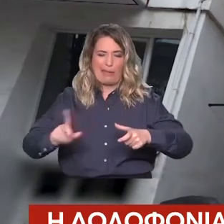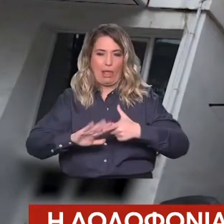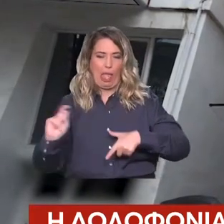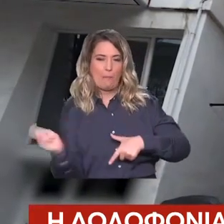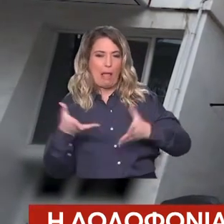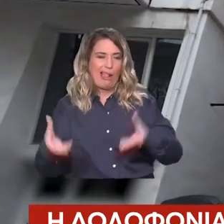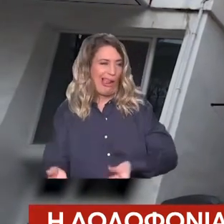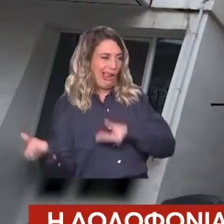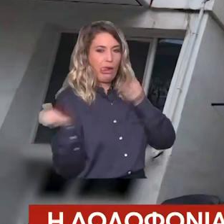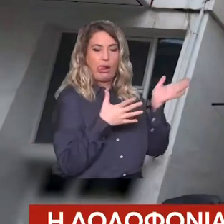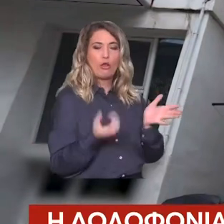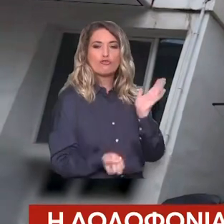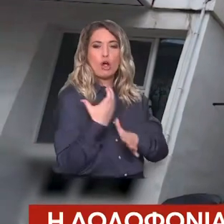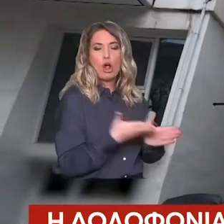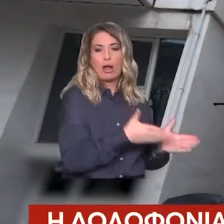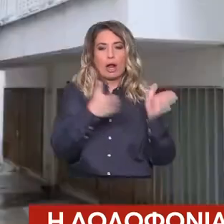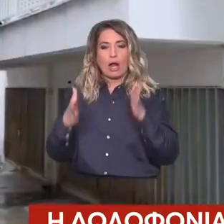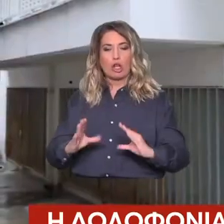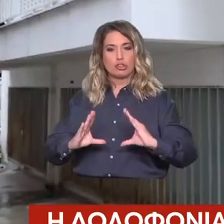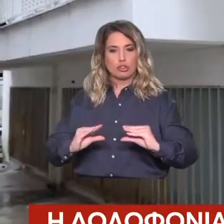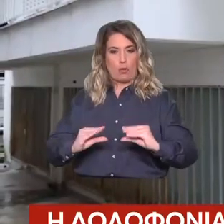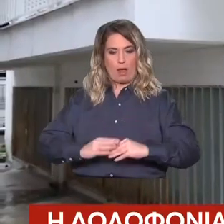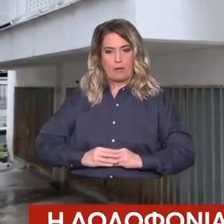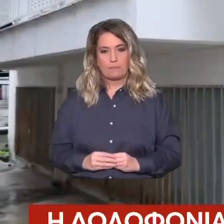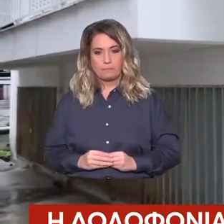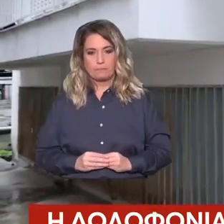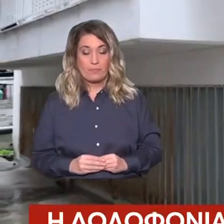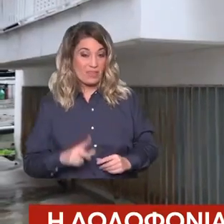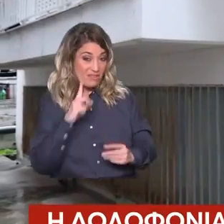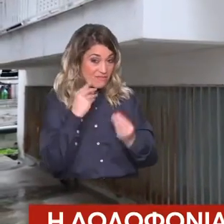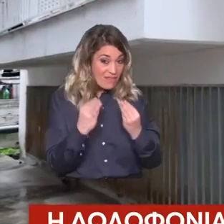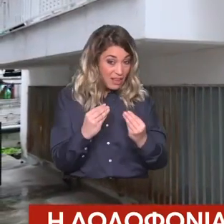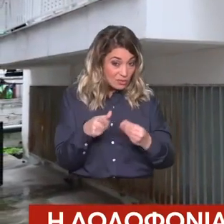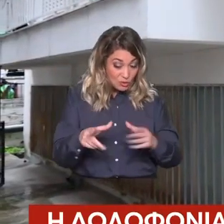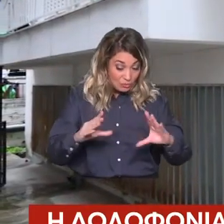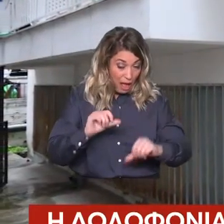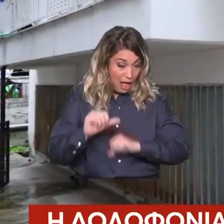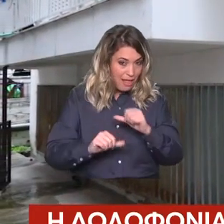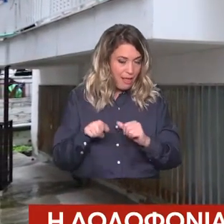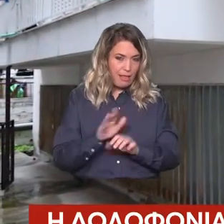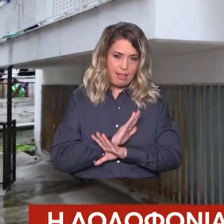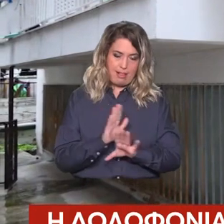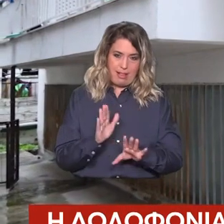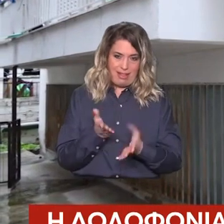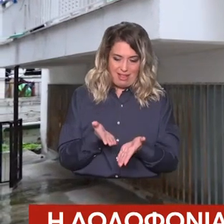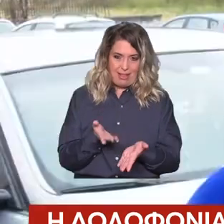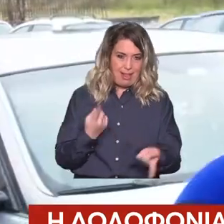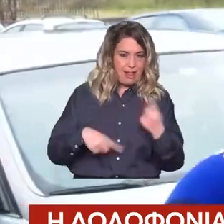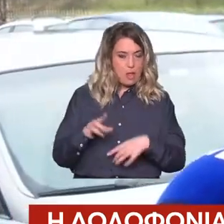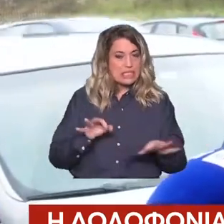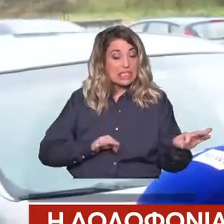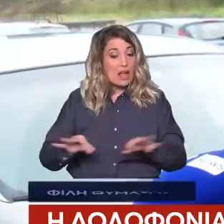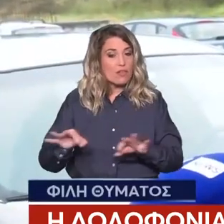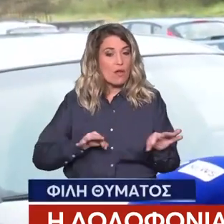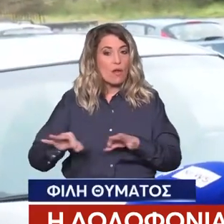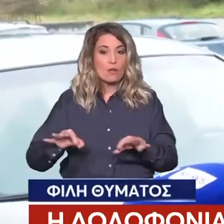χαρακτηριστικό ότι οι δύο δράστες εκείνες τις πρώτες ώρες μετά το έγκλημα άλλαξαν το στρώμα του κρεβατιού πάνω στο οποίο είχε ξεψυχήσει η άτυχη έγκυος. Δεν το